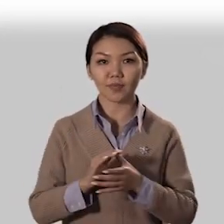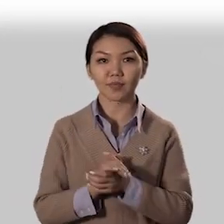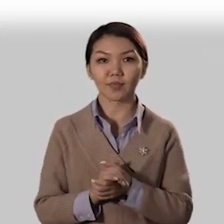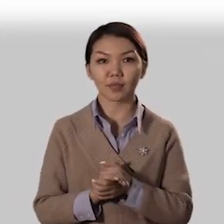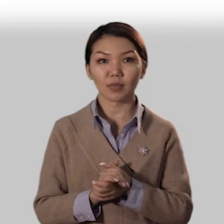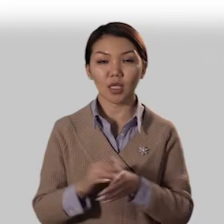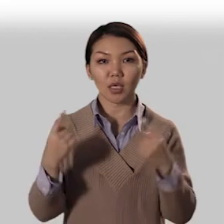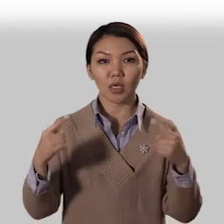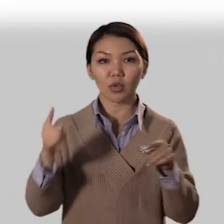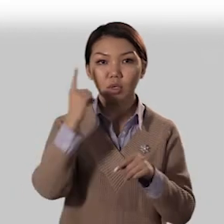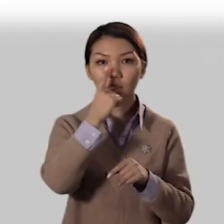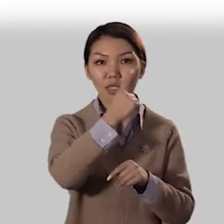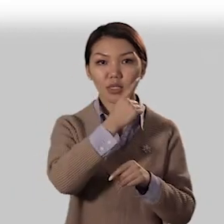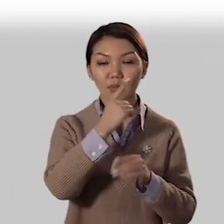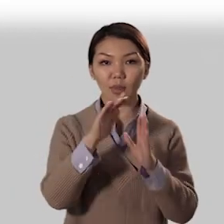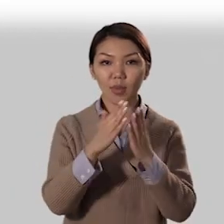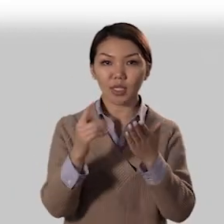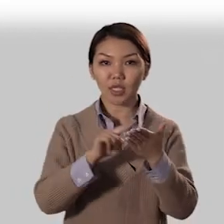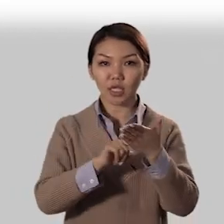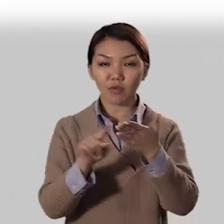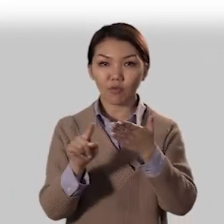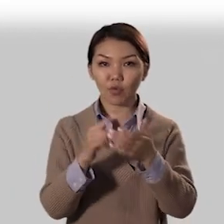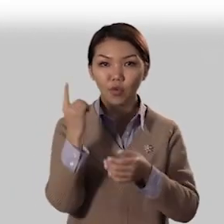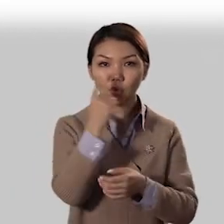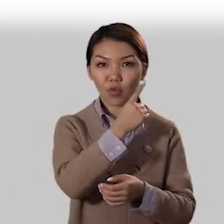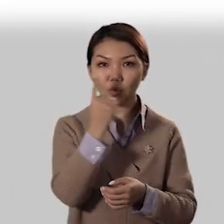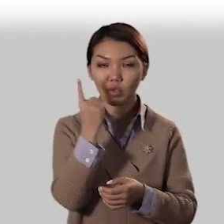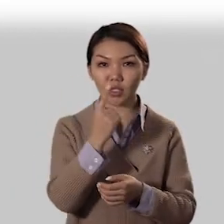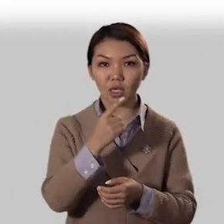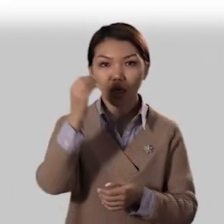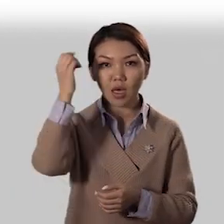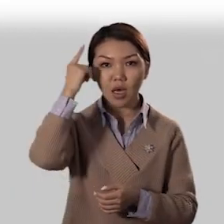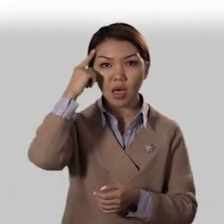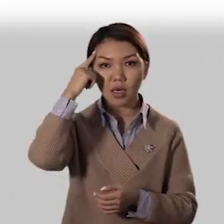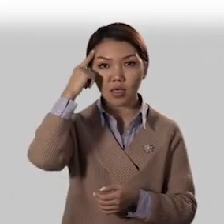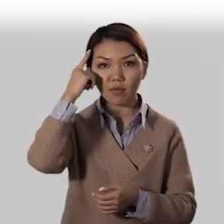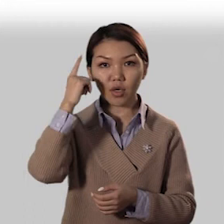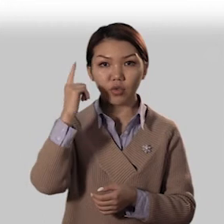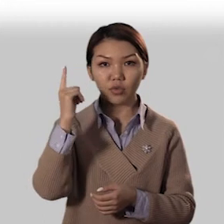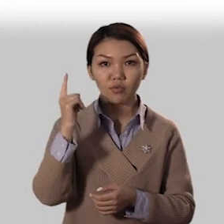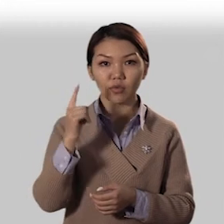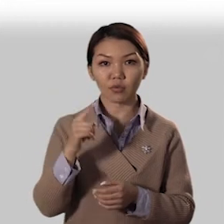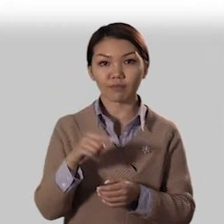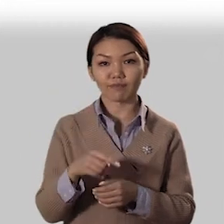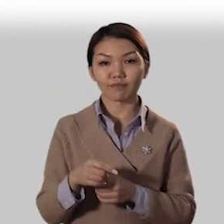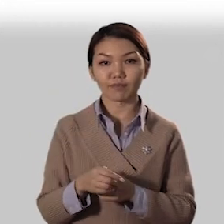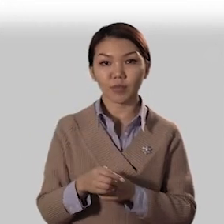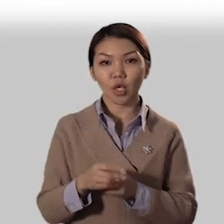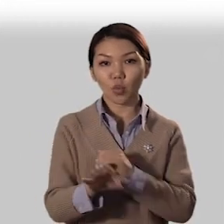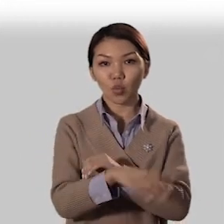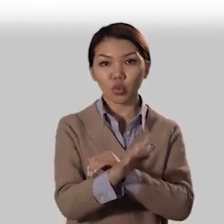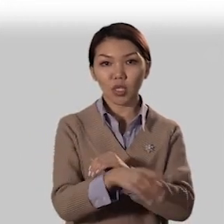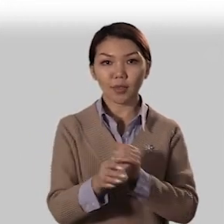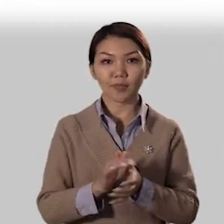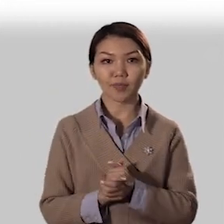иной глазами по книге вводит а разум у него стороной ходит без